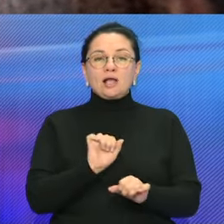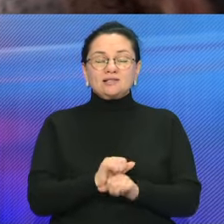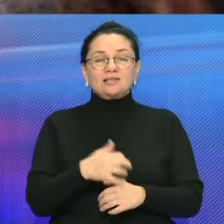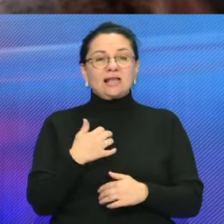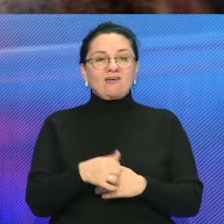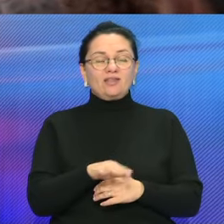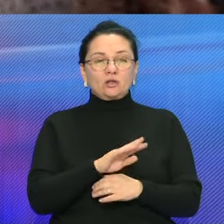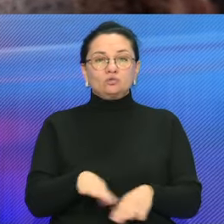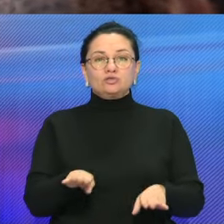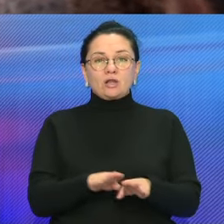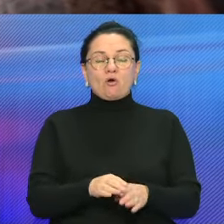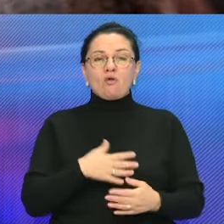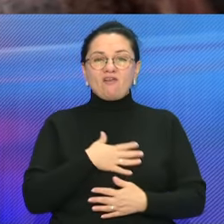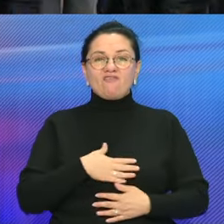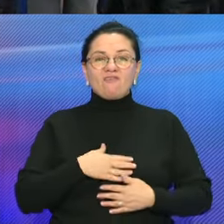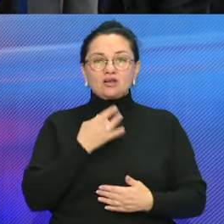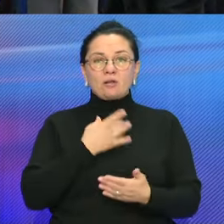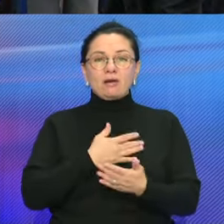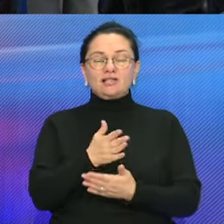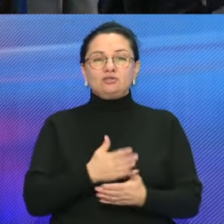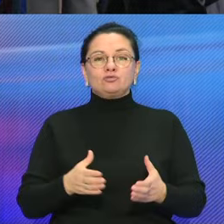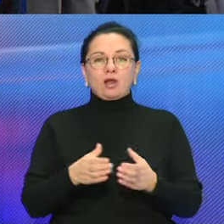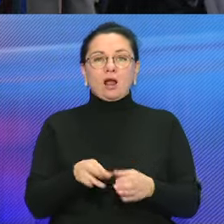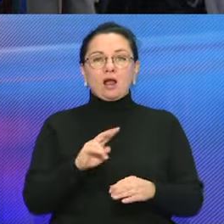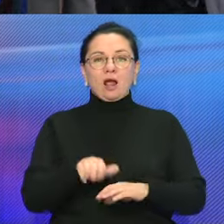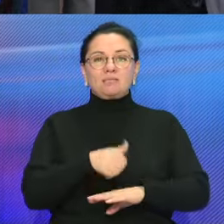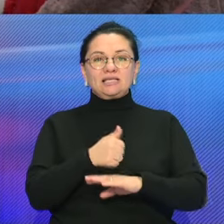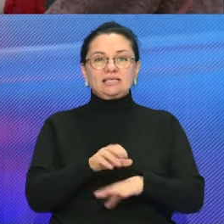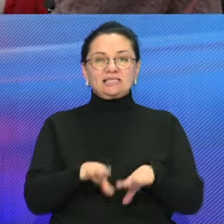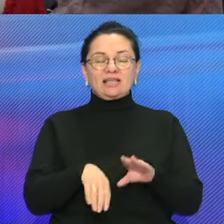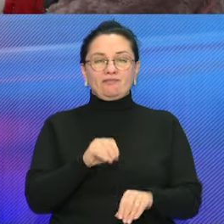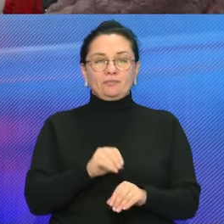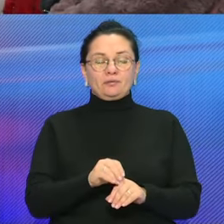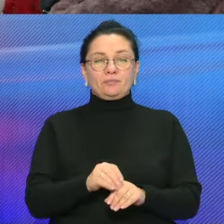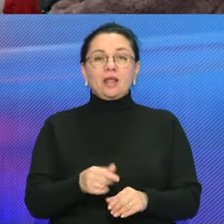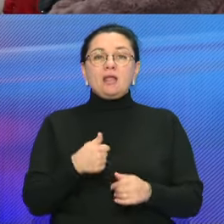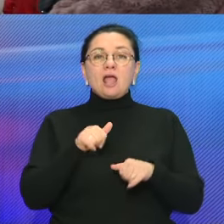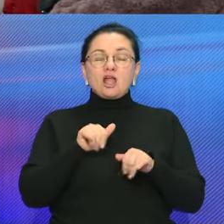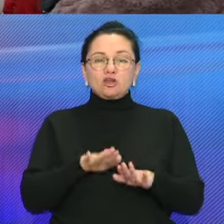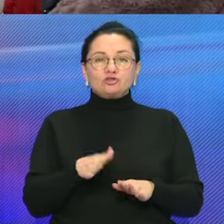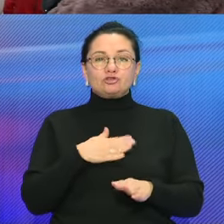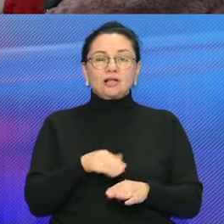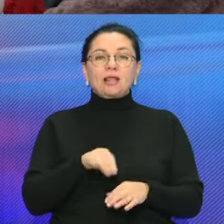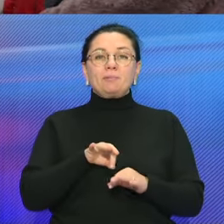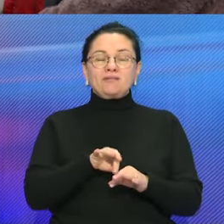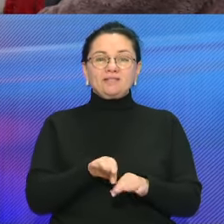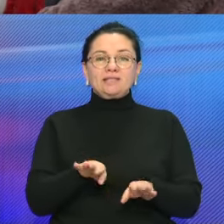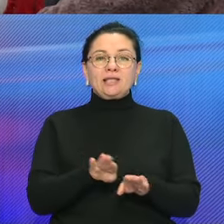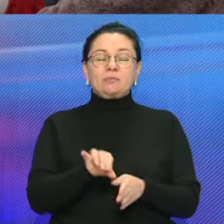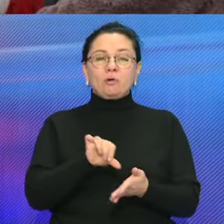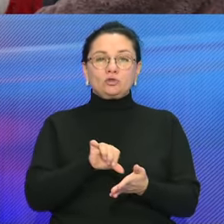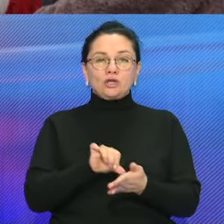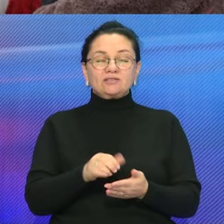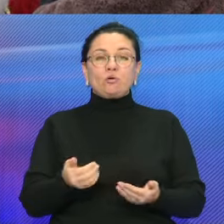такой важнай палітычнай кампаніі, як прэзідэнцкія выбары. Я решила проявить инициативу, так как я участвую в жизни своей